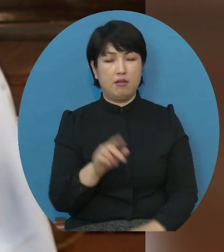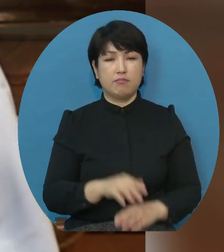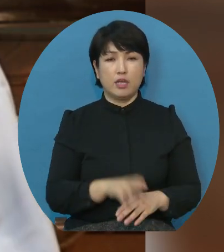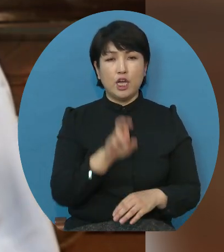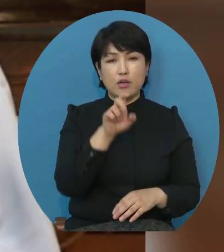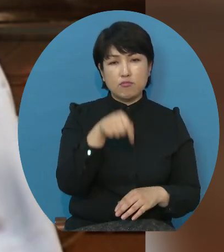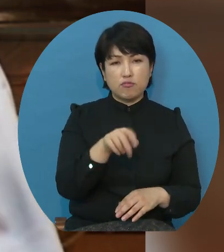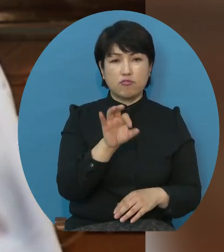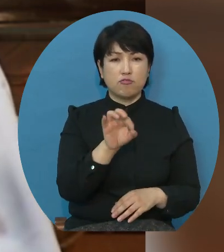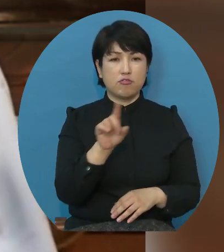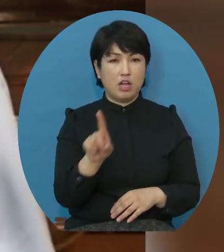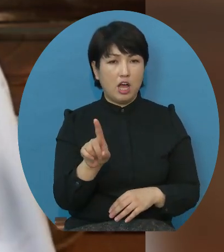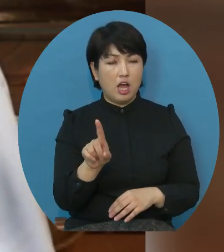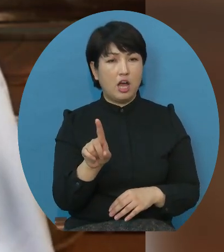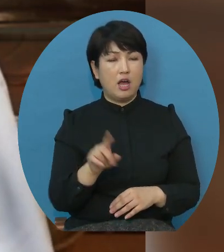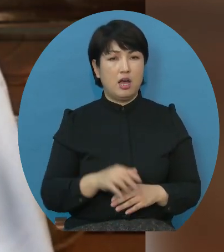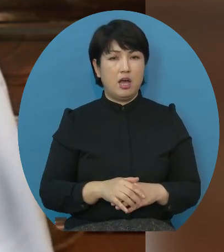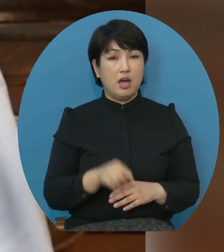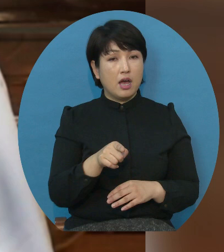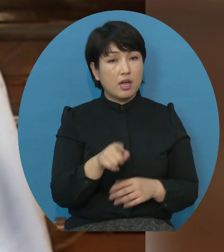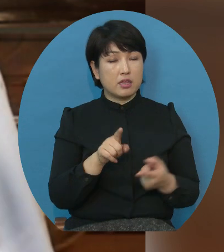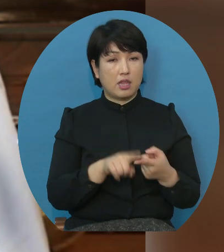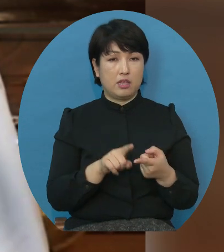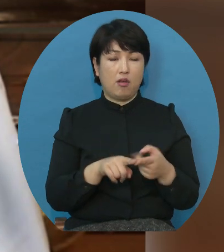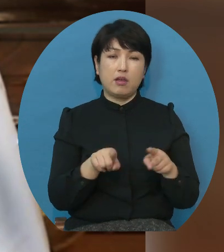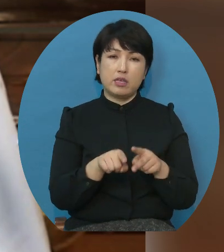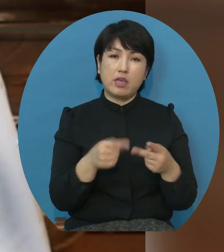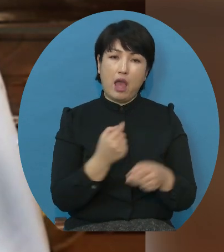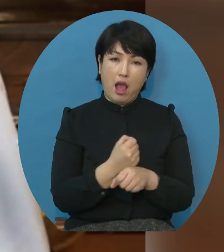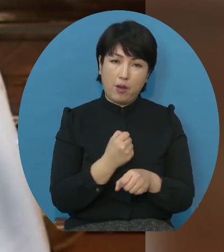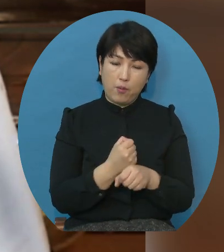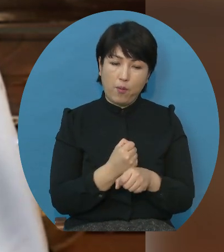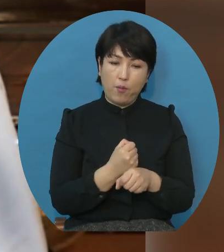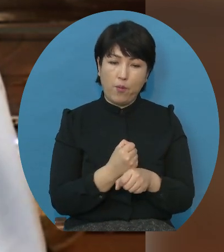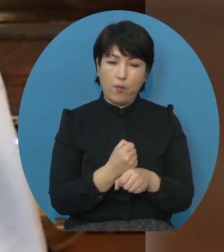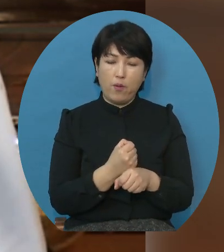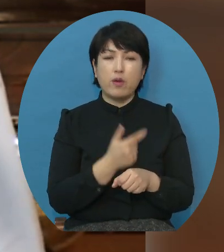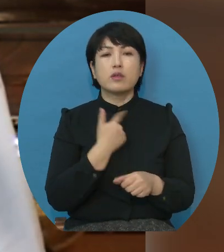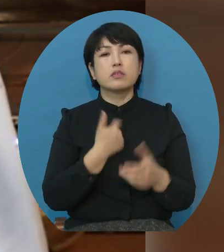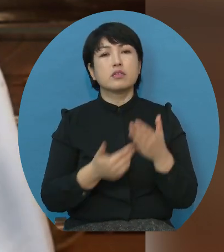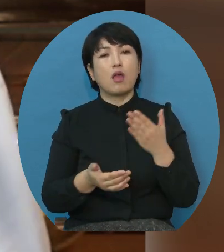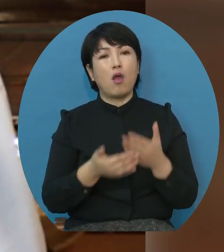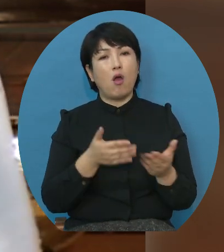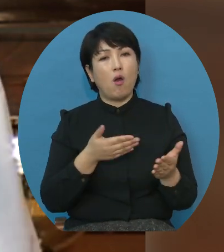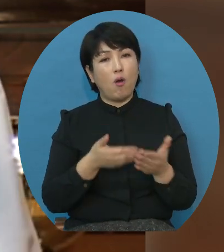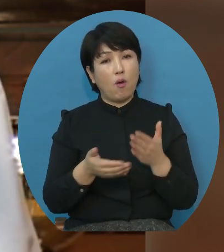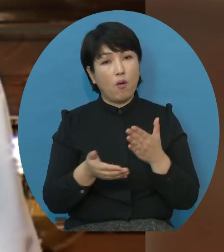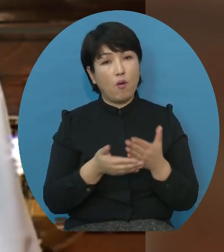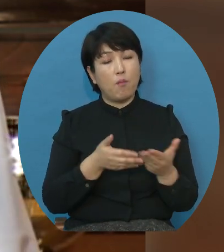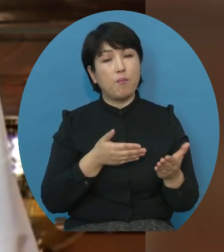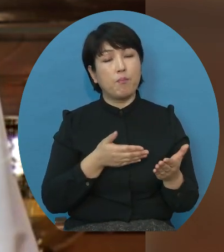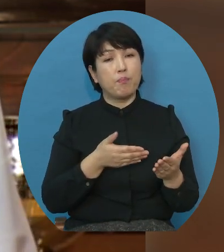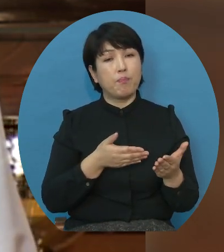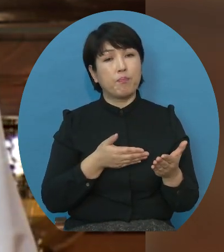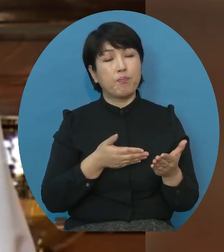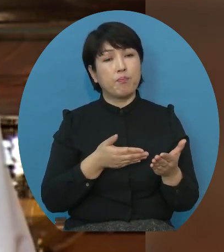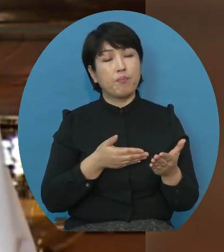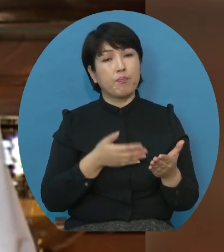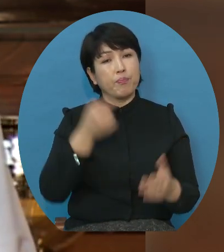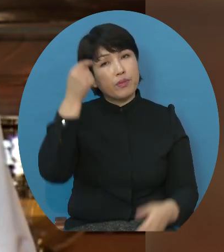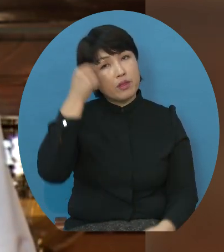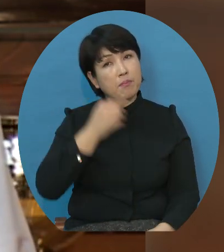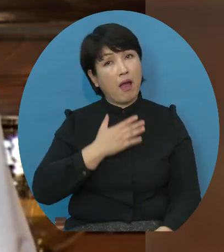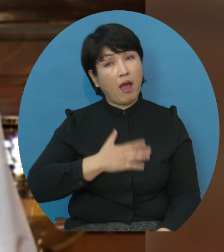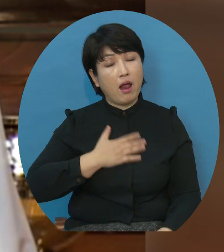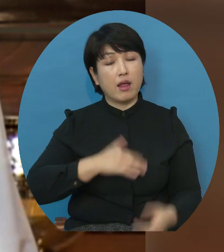도리가 2 뭐랄 이해하고 그것을 체험하고 경험해야 사실은 우리가